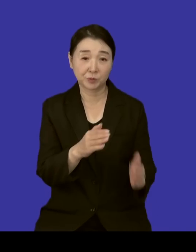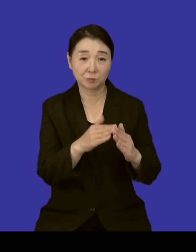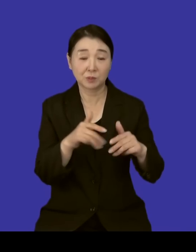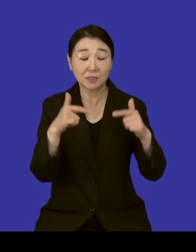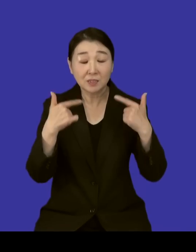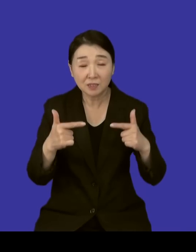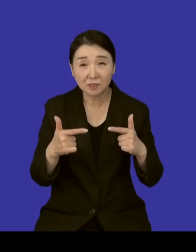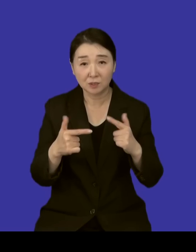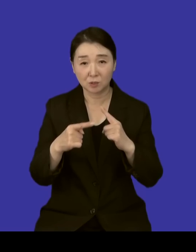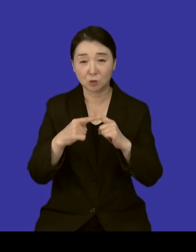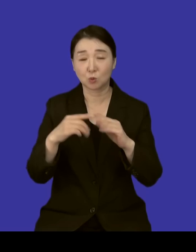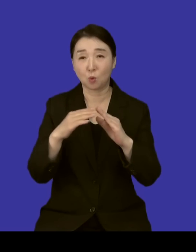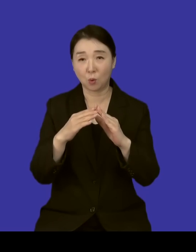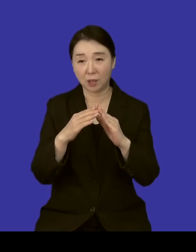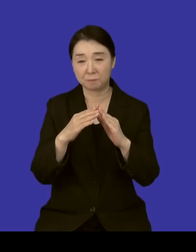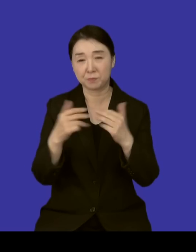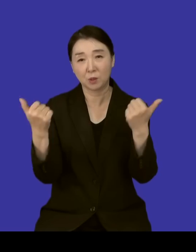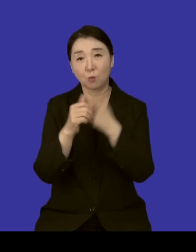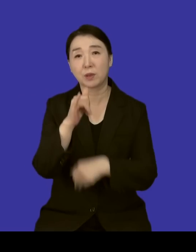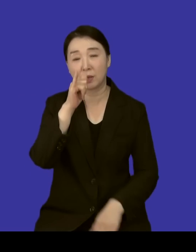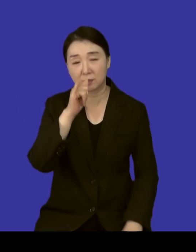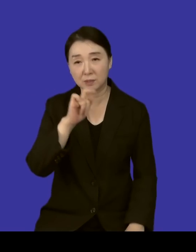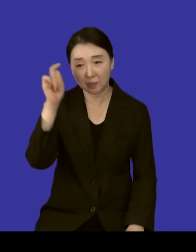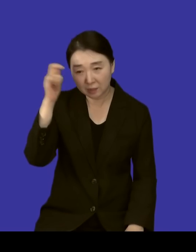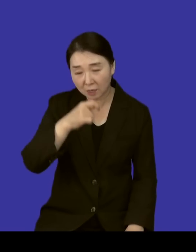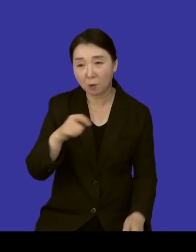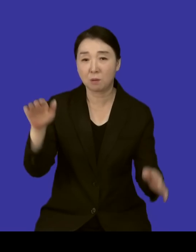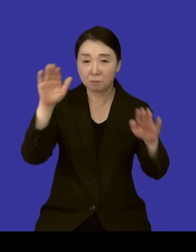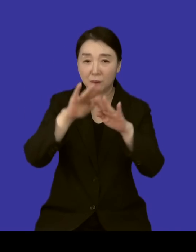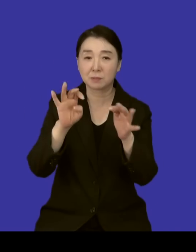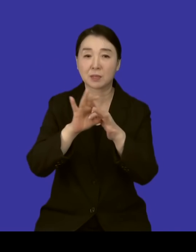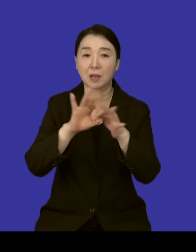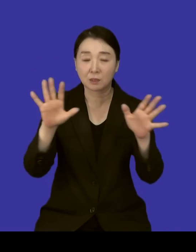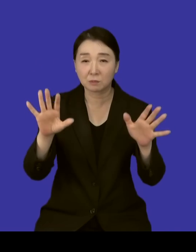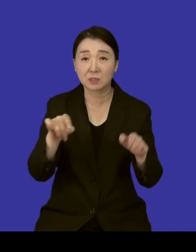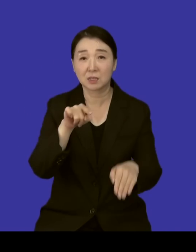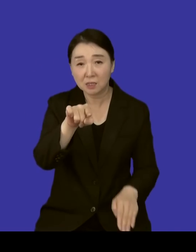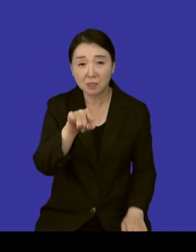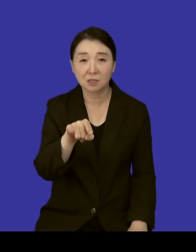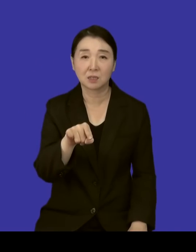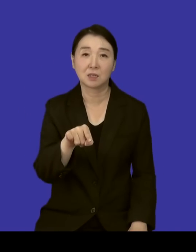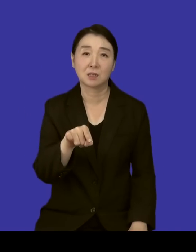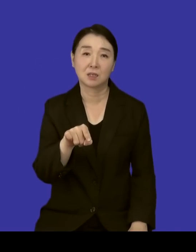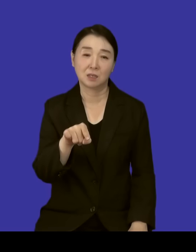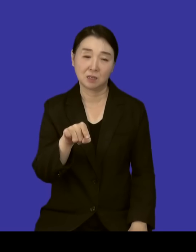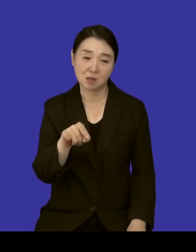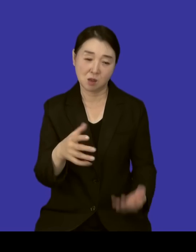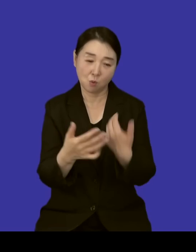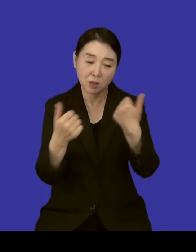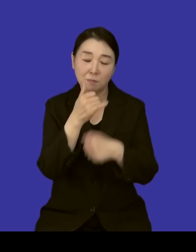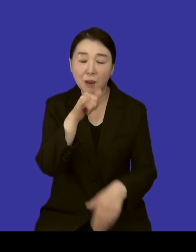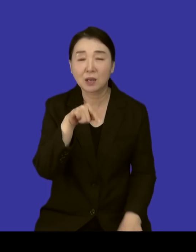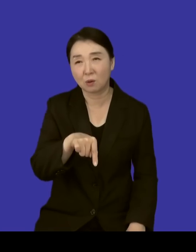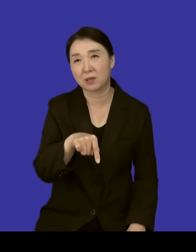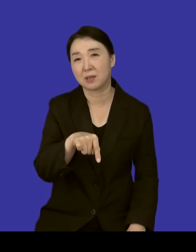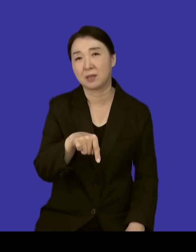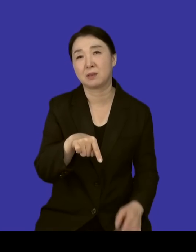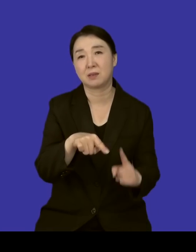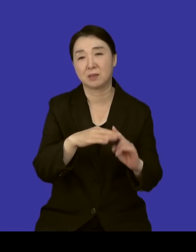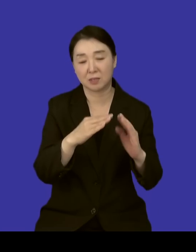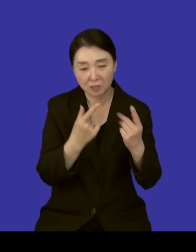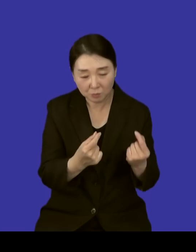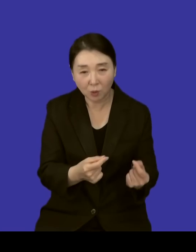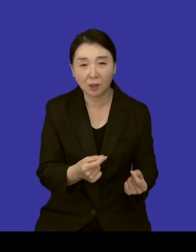수 있는 새벽이고 밤이고 당회를 할 수 있는 집이 장로님 댁인 거예요. 우리 시어머니는